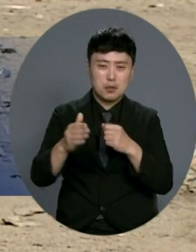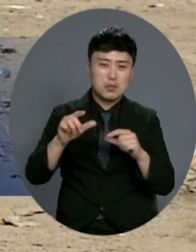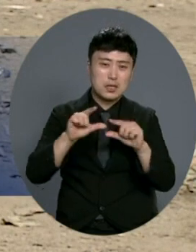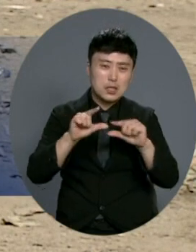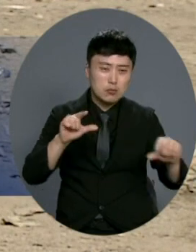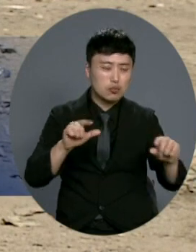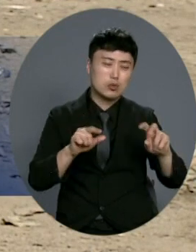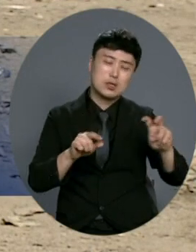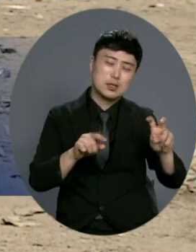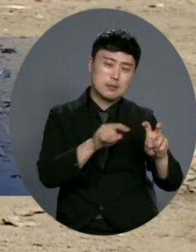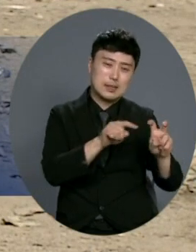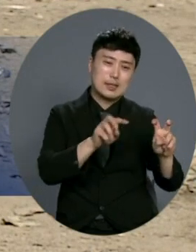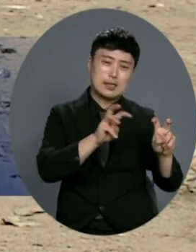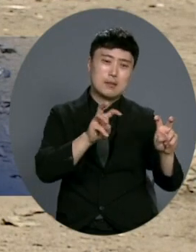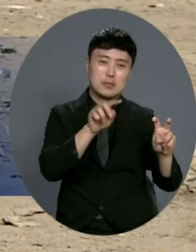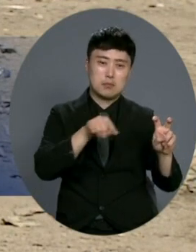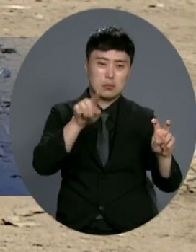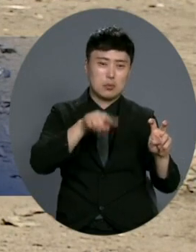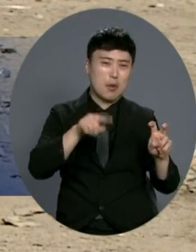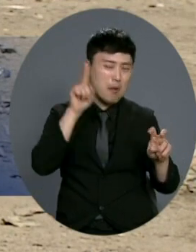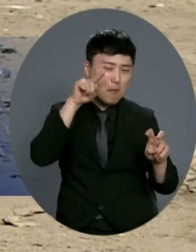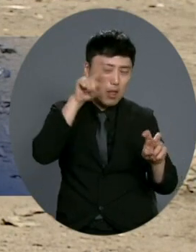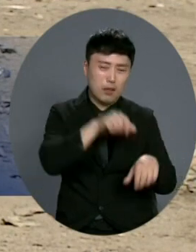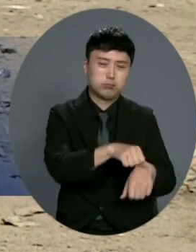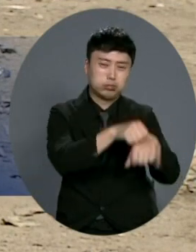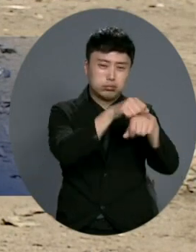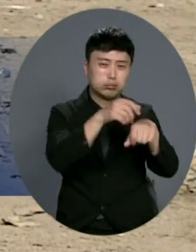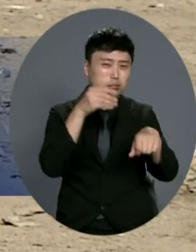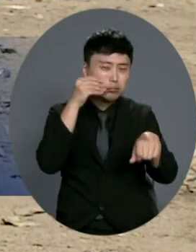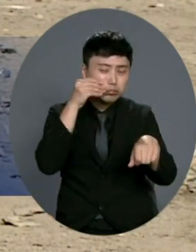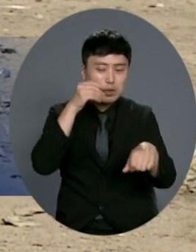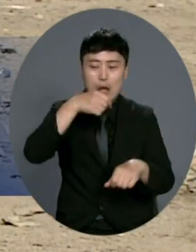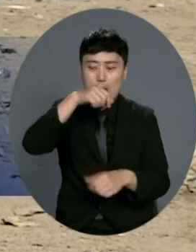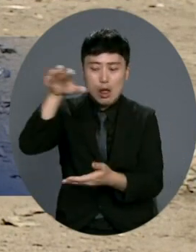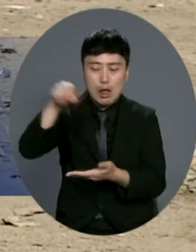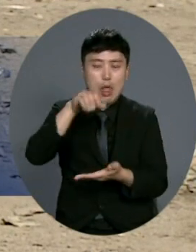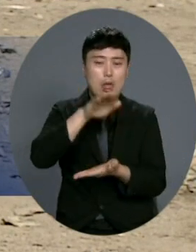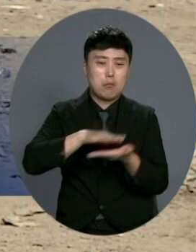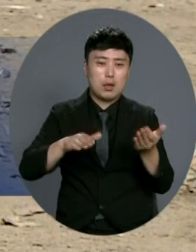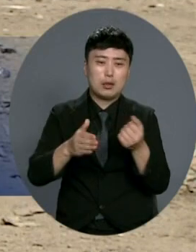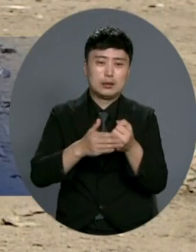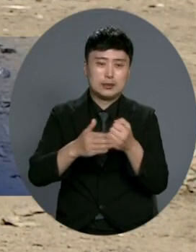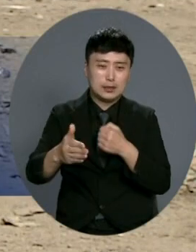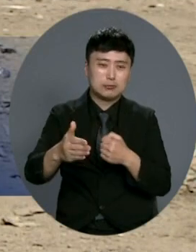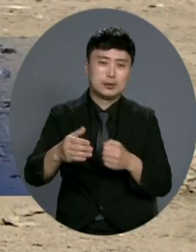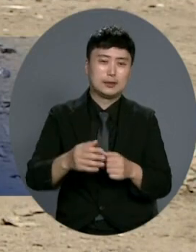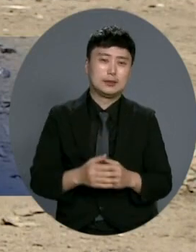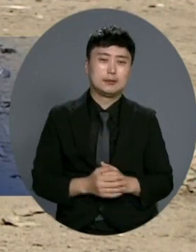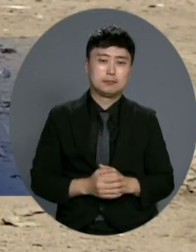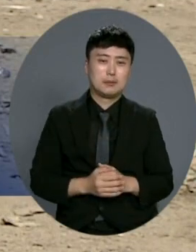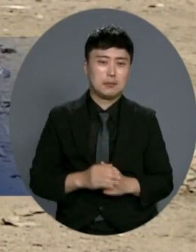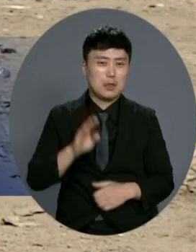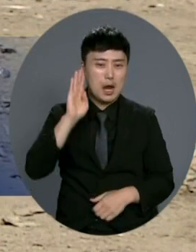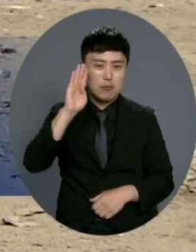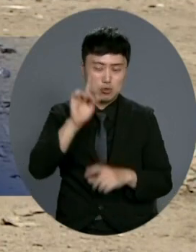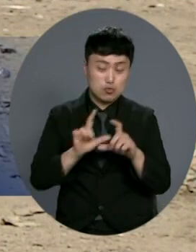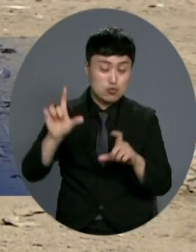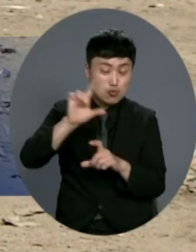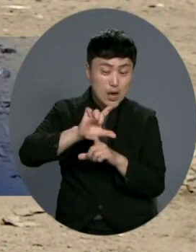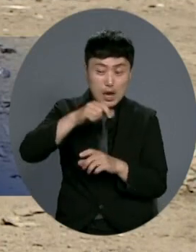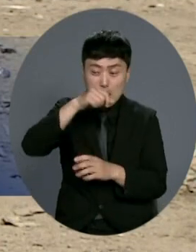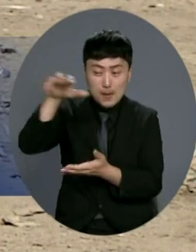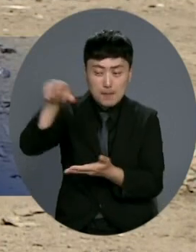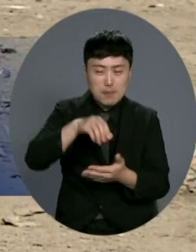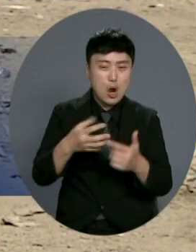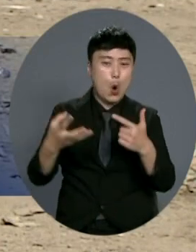20에서 30톤이 매일 적시되고 있습니다. 예산이 지금 소진이 다 돼서 나머지 물량 때문에 지금 추경을 6억